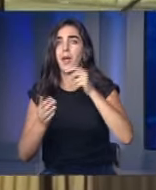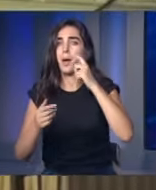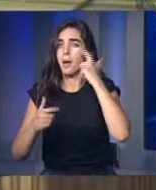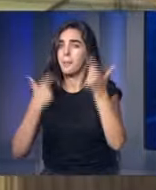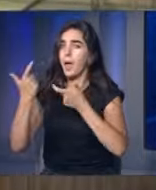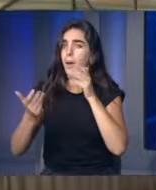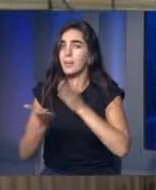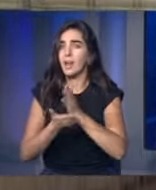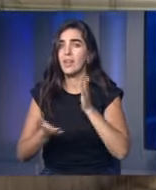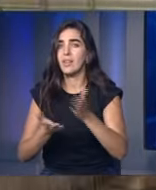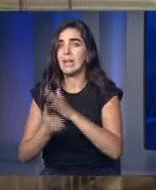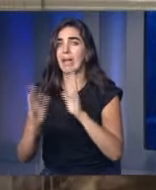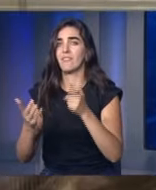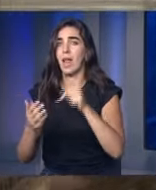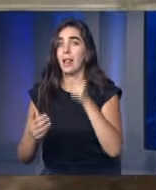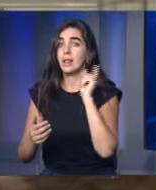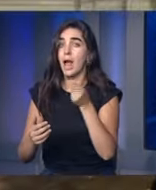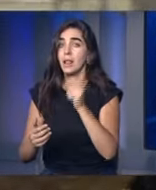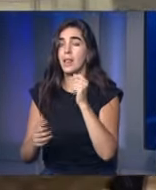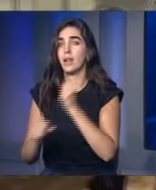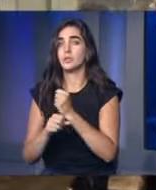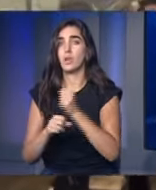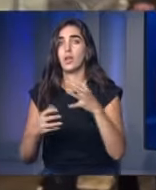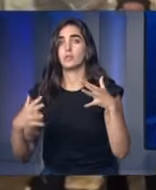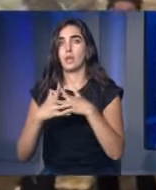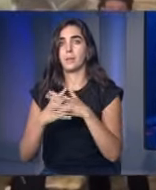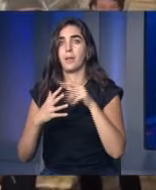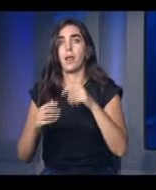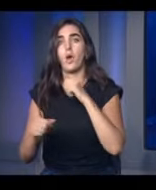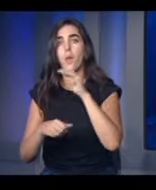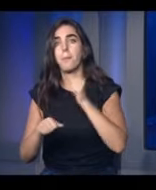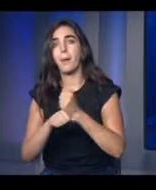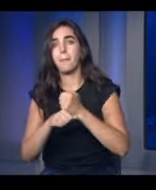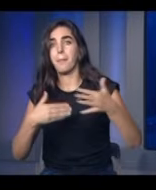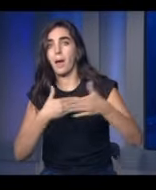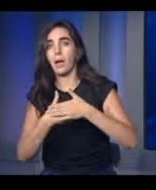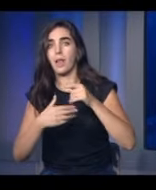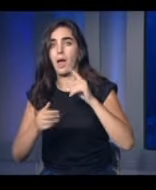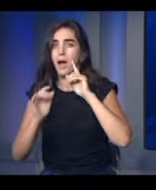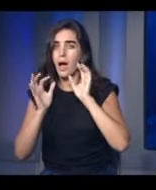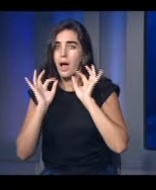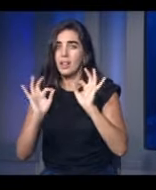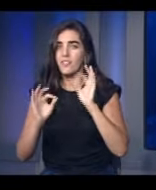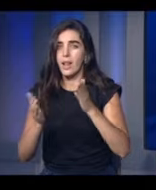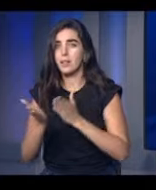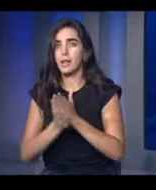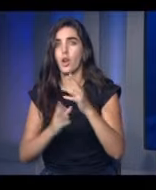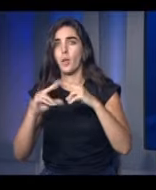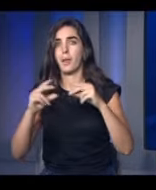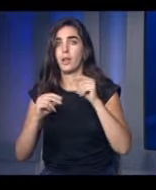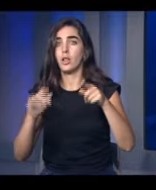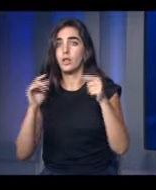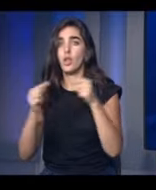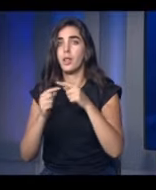أوساط مراقبة طرحت سؤالا عن طبيعة ترجمة العدو لتهديداته بعد إشاعة أنباء في الكيان عن قرب استهدافات عنيفة